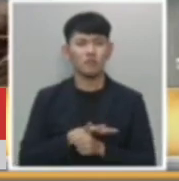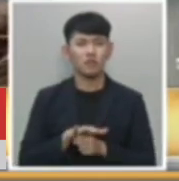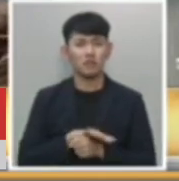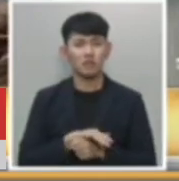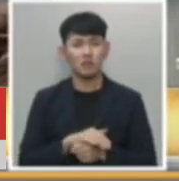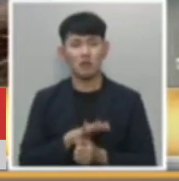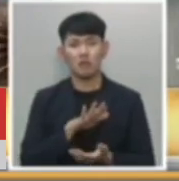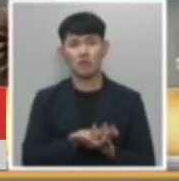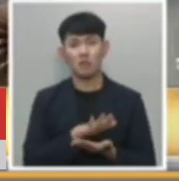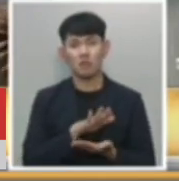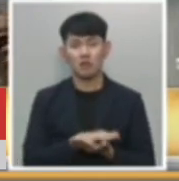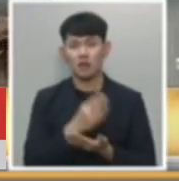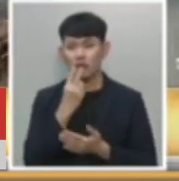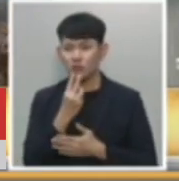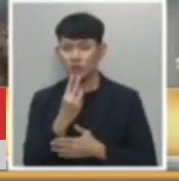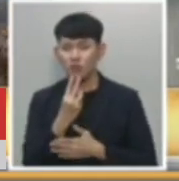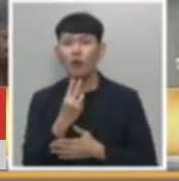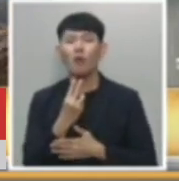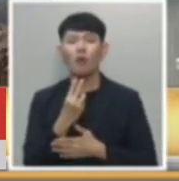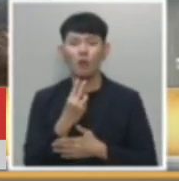ได้ผู้บริหารที่อยู่ในเขตอบอุ่น